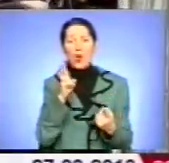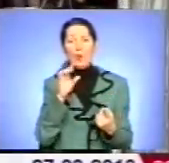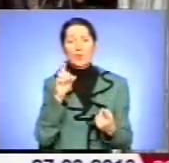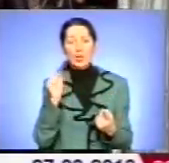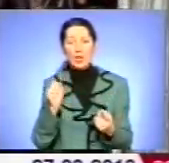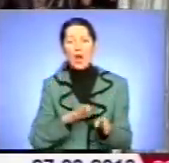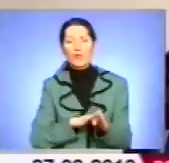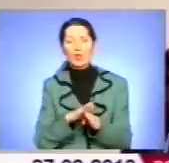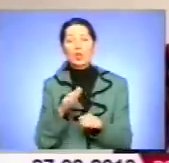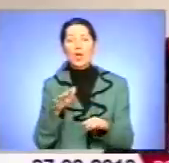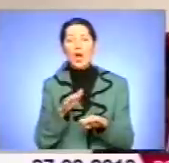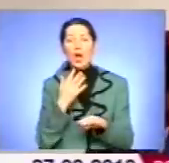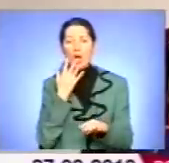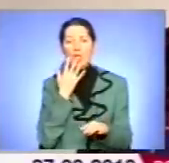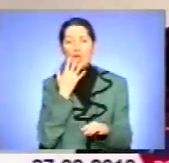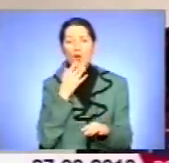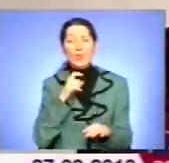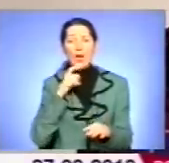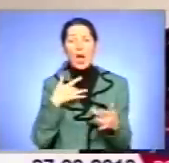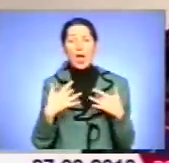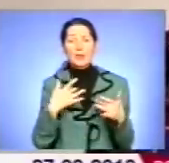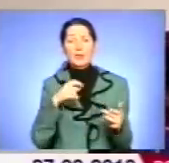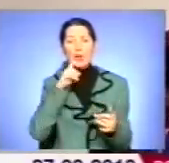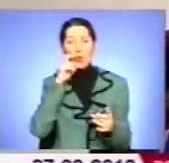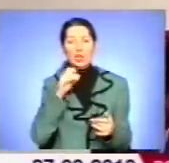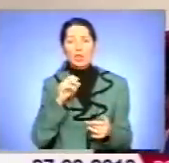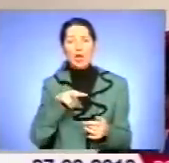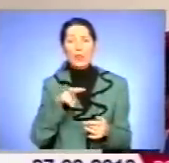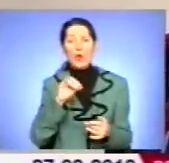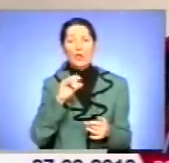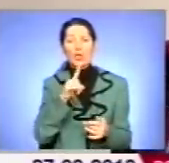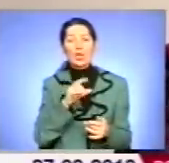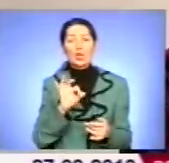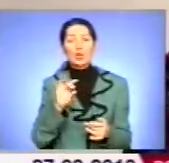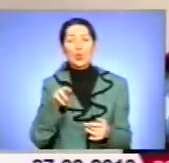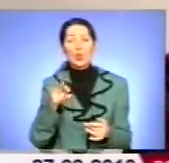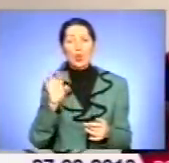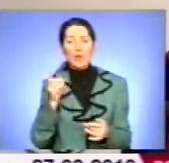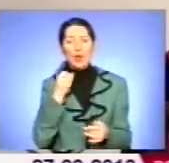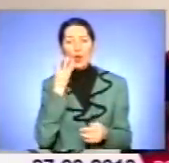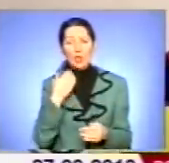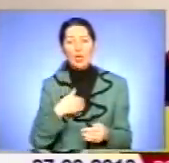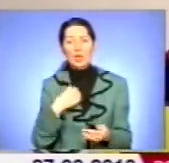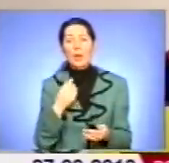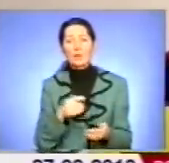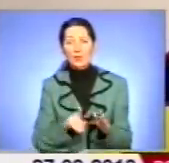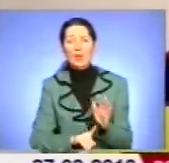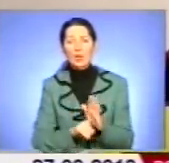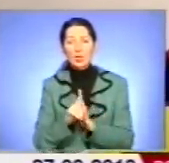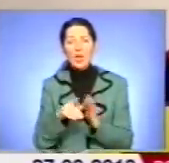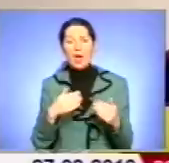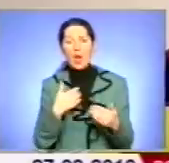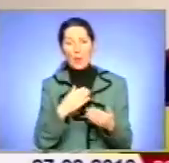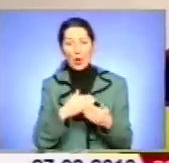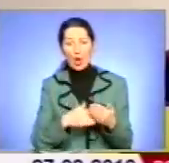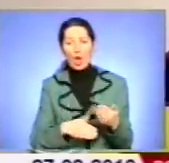Ізотова. Коли от я приступала до своєї програми, з одного боку мені хотілося показати самотність його, розумієте, його